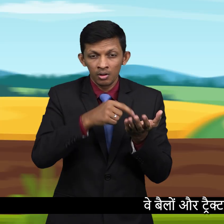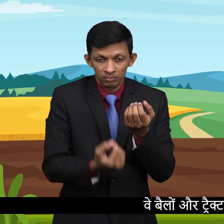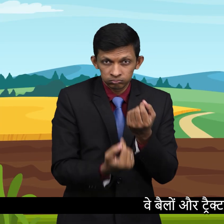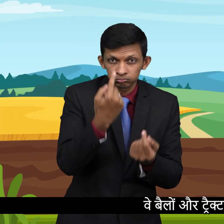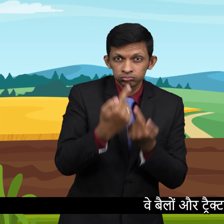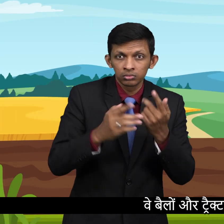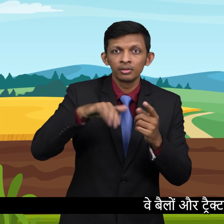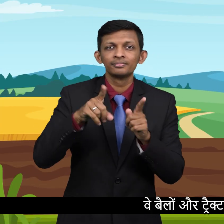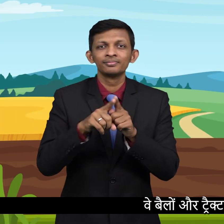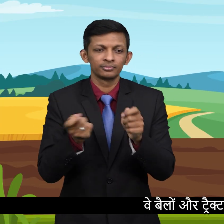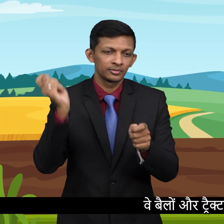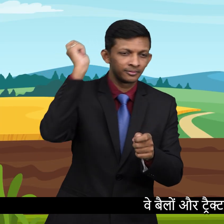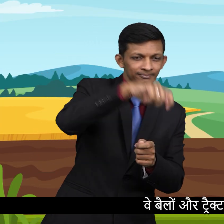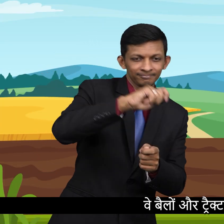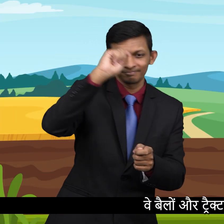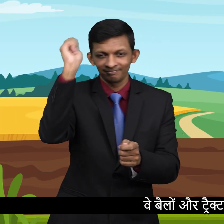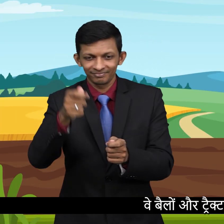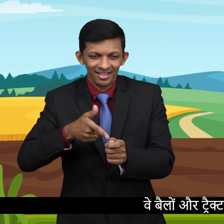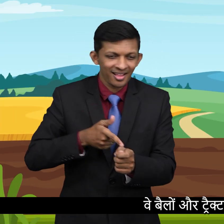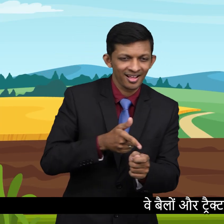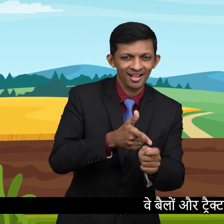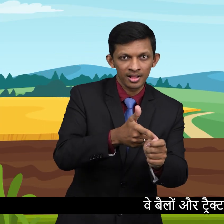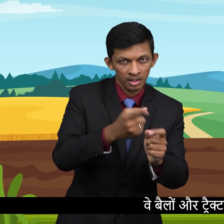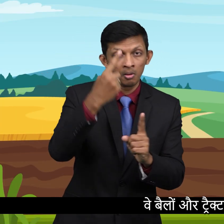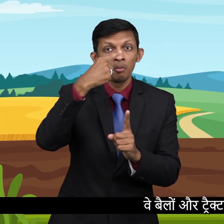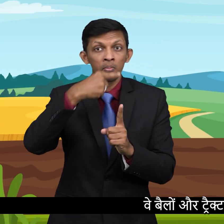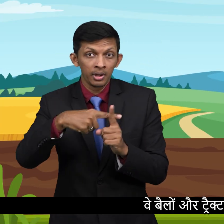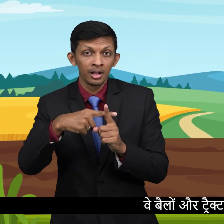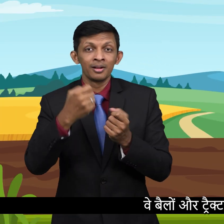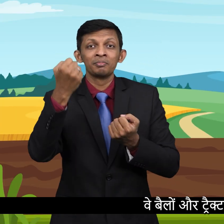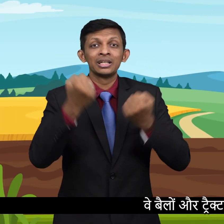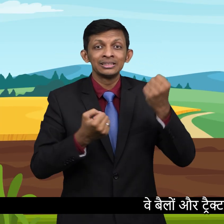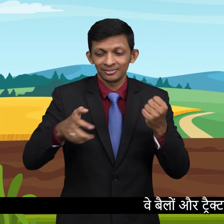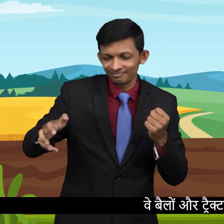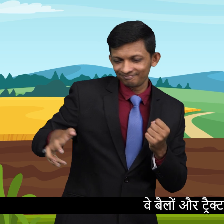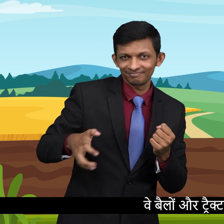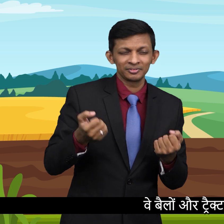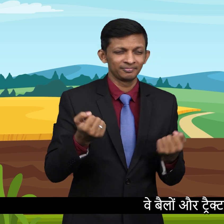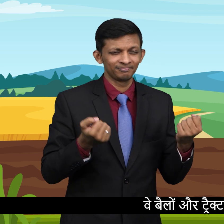करते हैं।